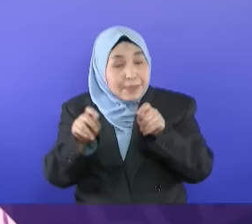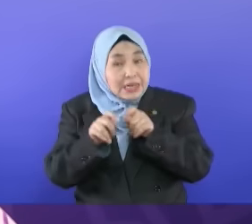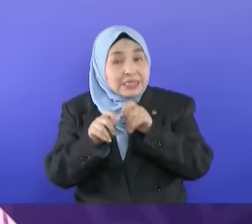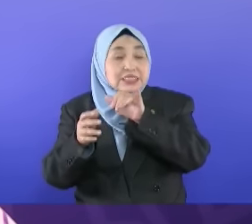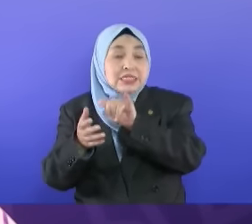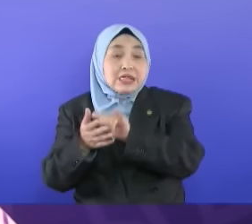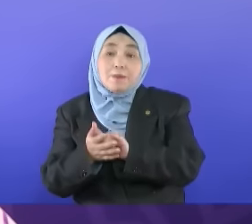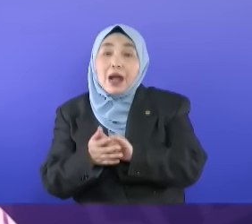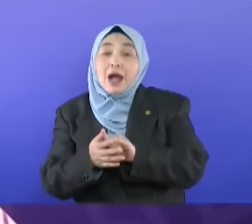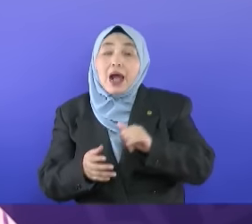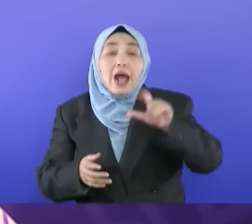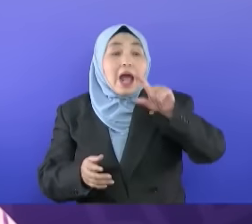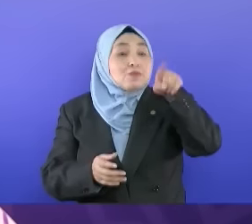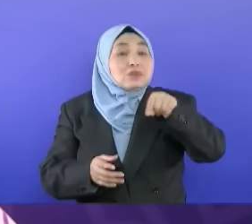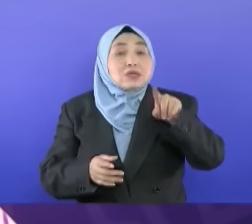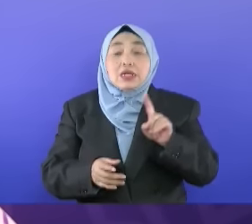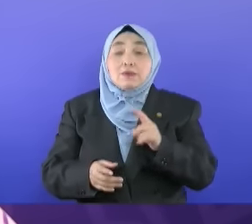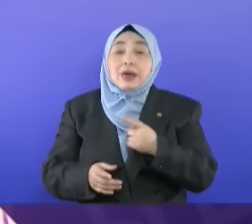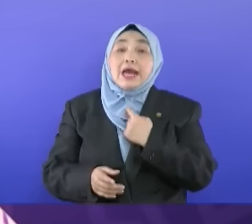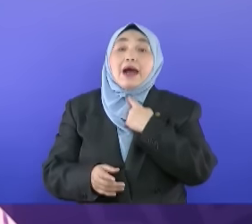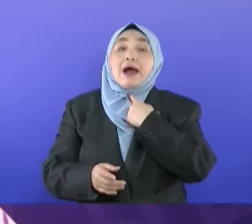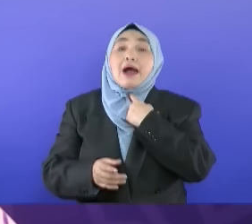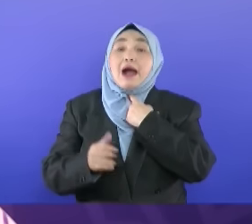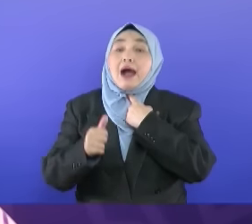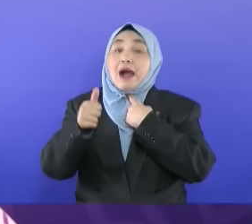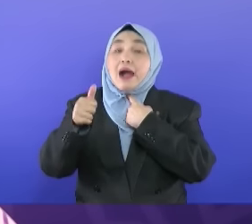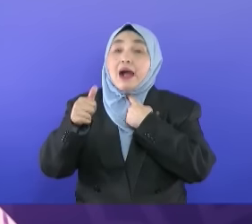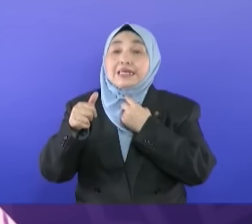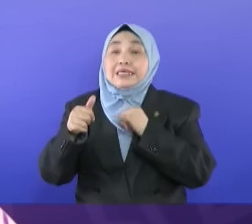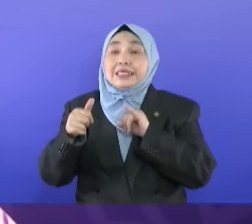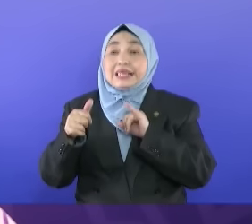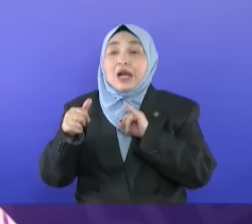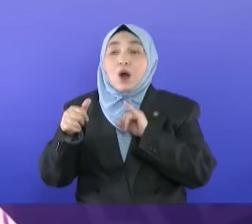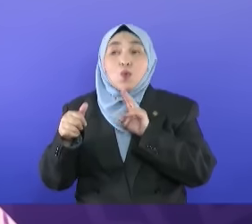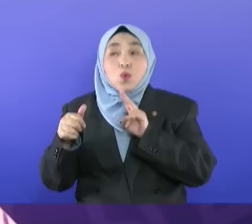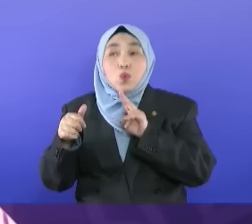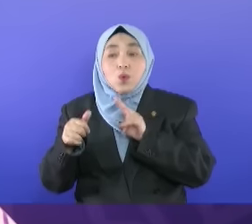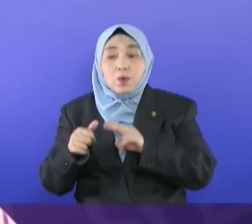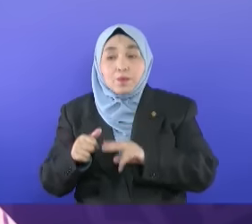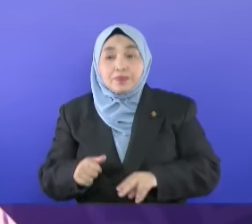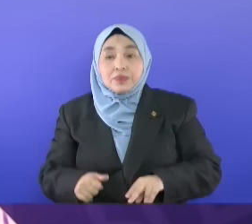di mana di Pangkal di tengah